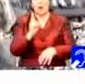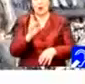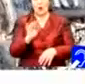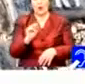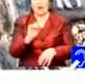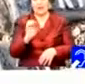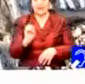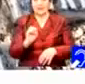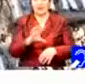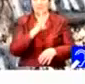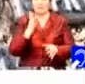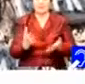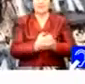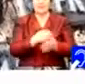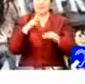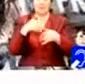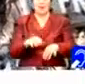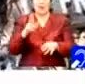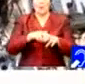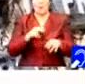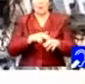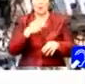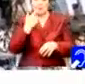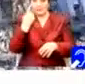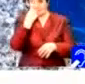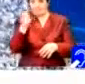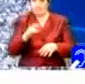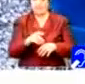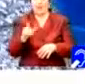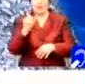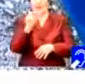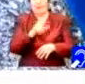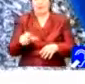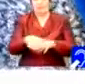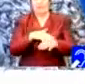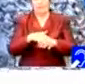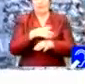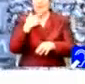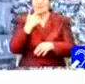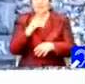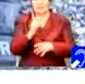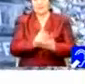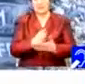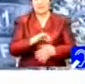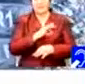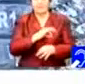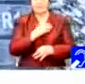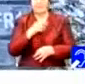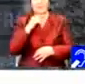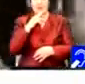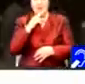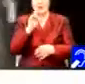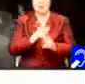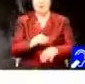fost găsite în mare. Polițiștii avertizează populația că pachetele aduse de apă sunt periculoase pentru că pot conține droguri